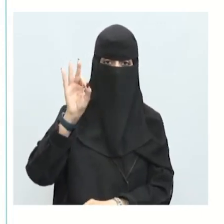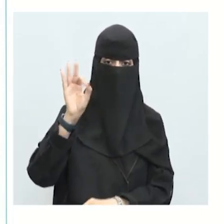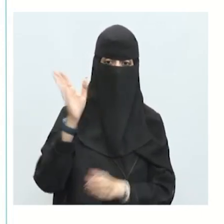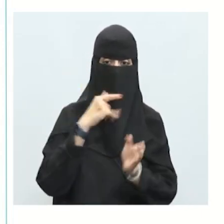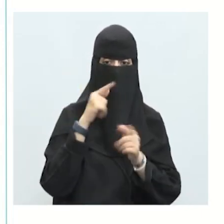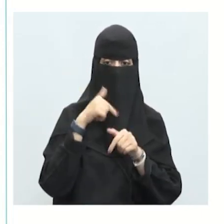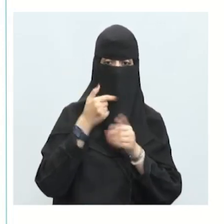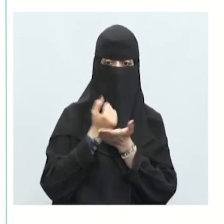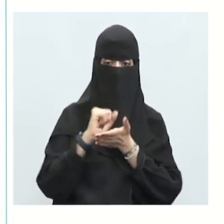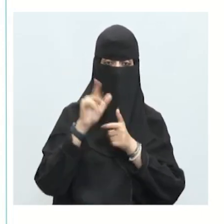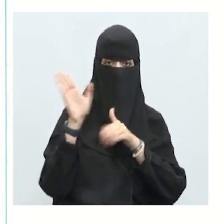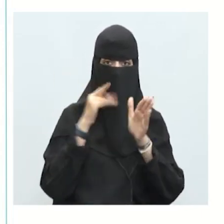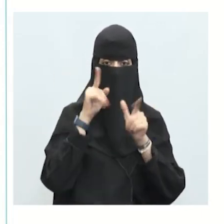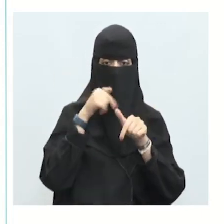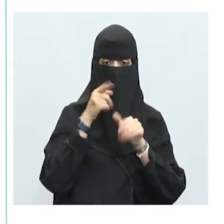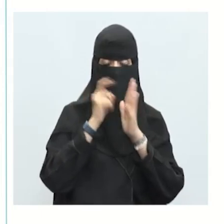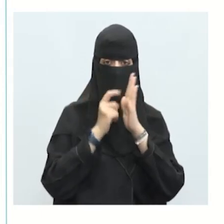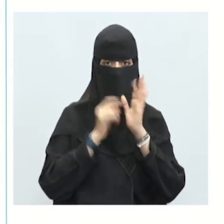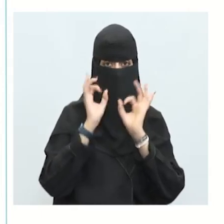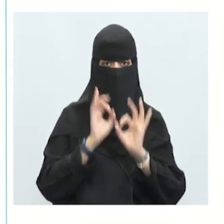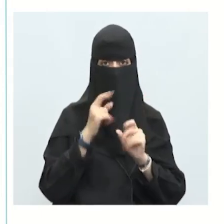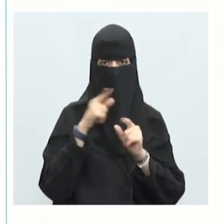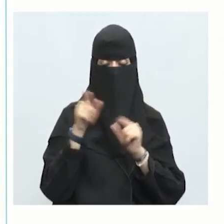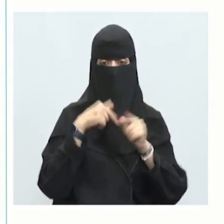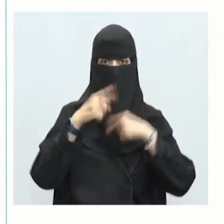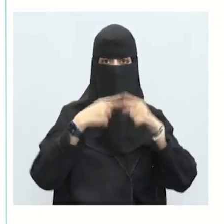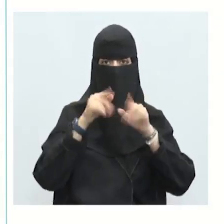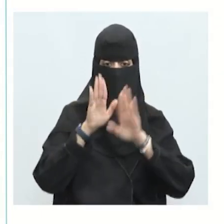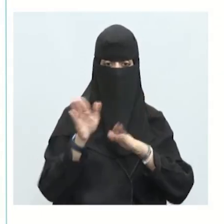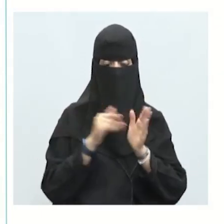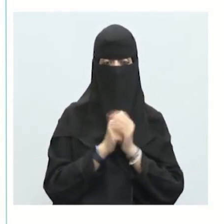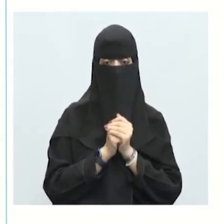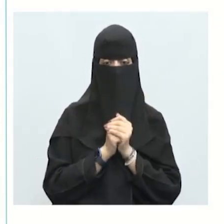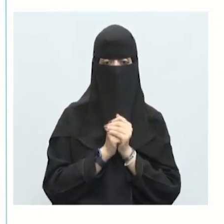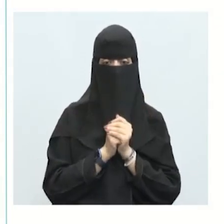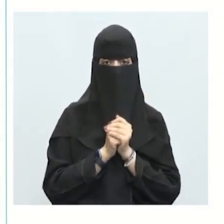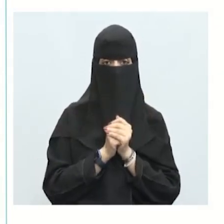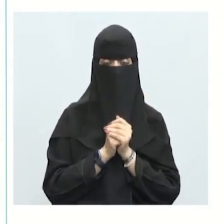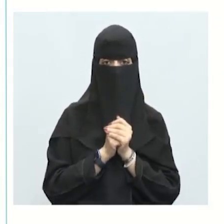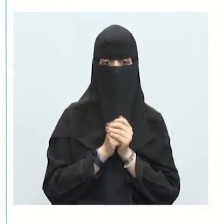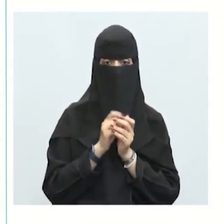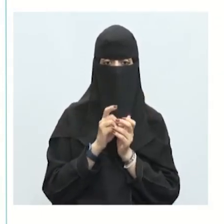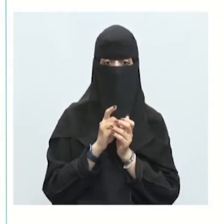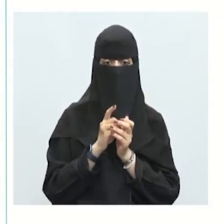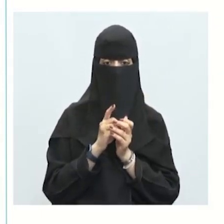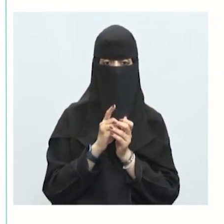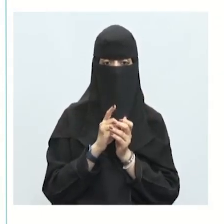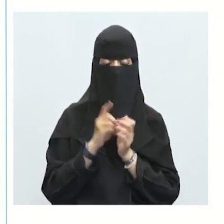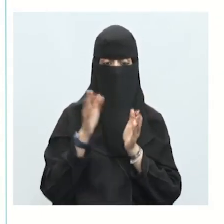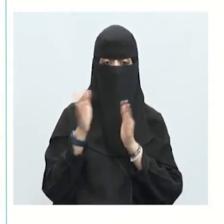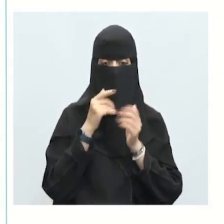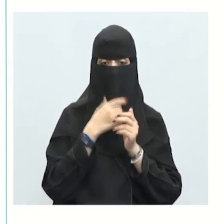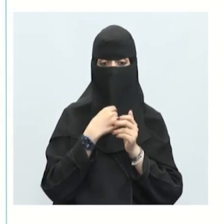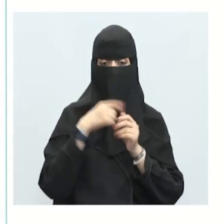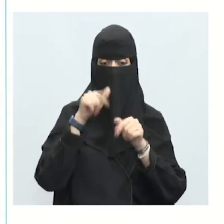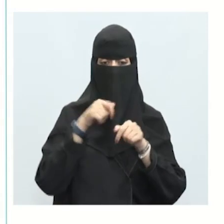من البرنامج او يخرج من الشرط ويتم طباعه استمر في البرمجه عندنا هنا المقطع البرمجي